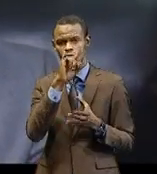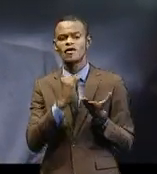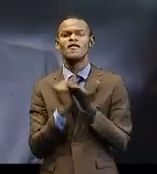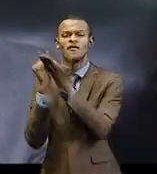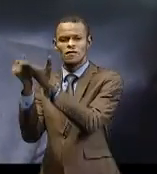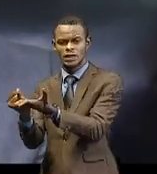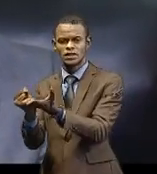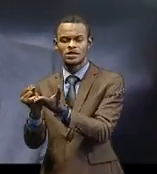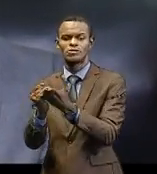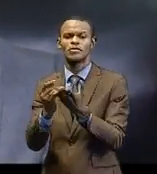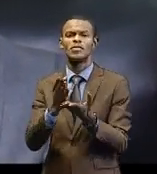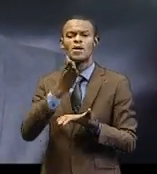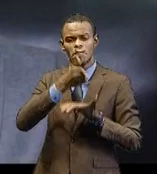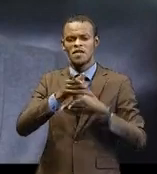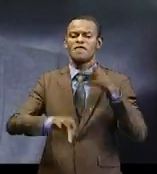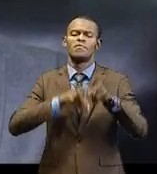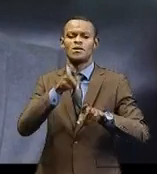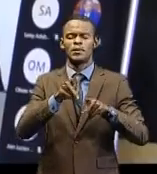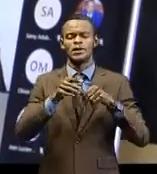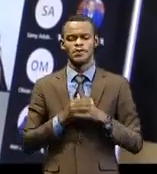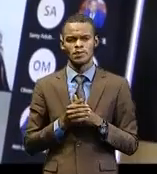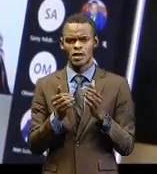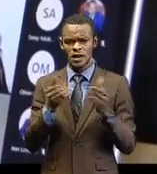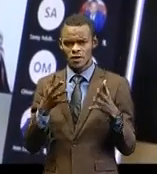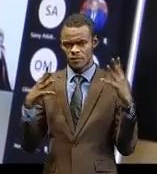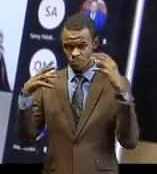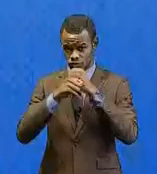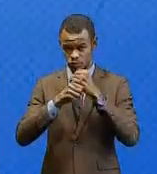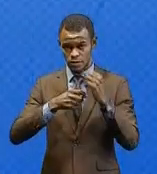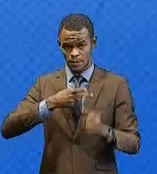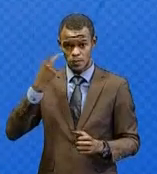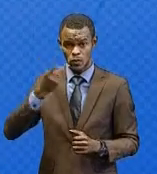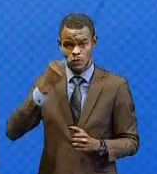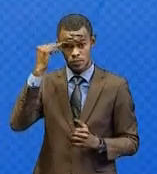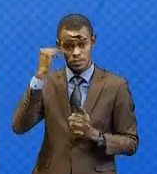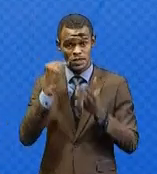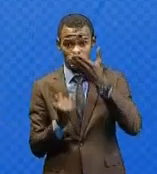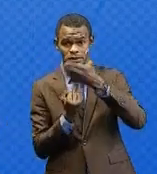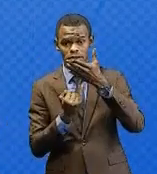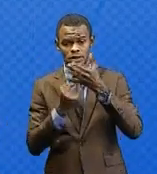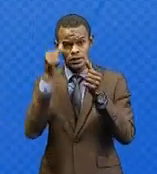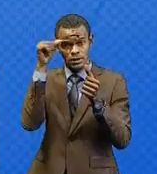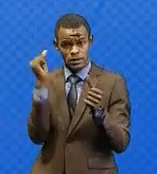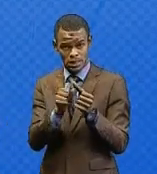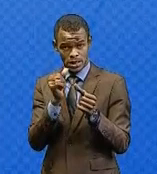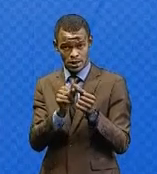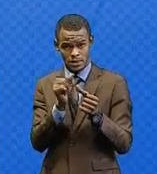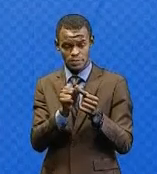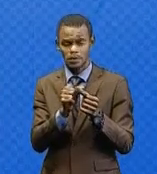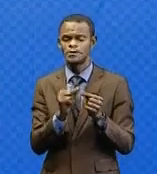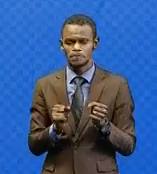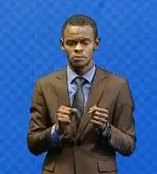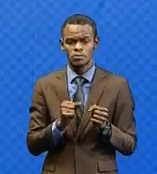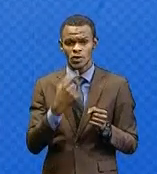privés. Avant de clore son propos, le ministre de l'Industrie a rappelé que l'objectif de la